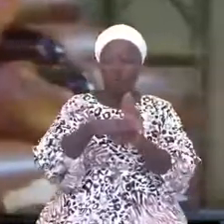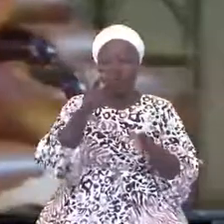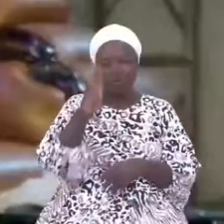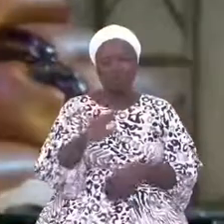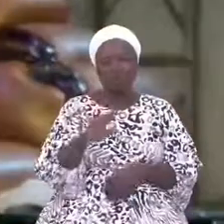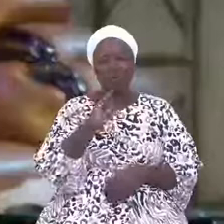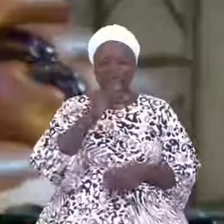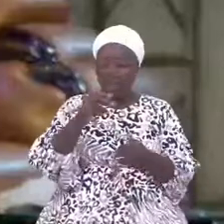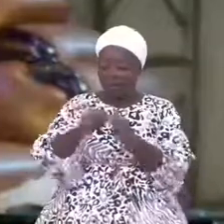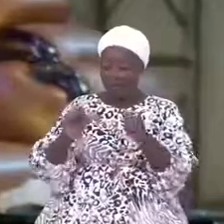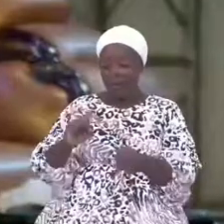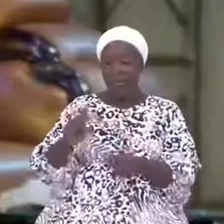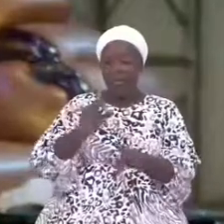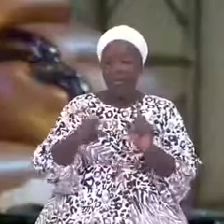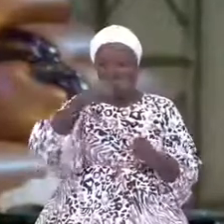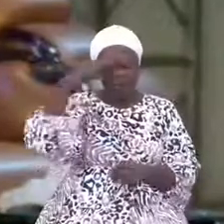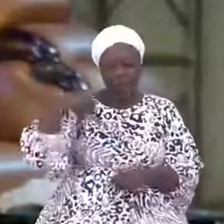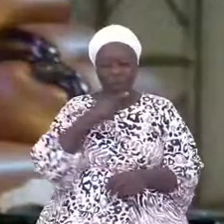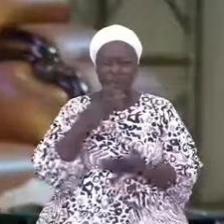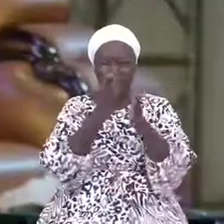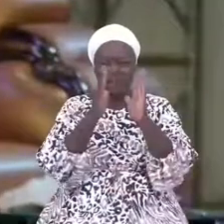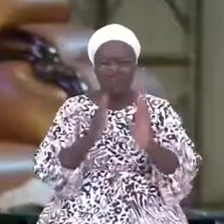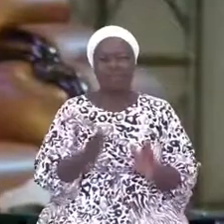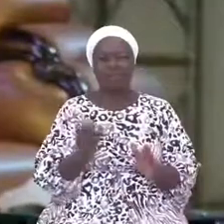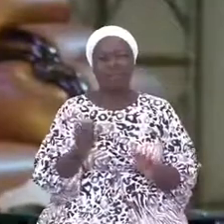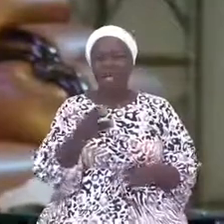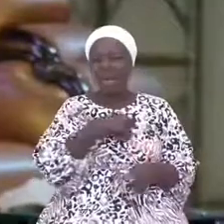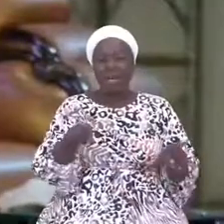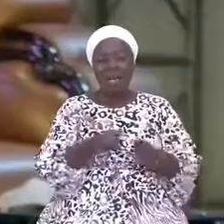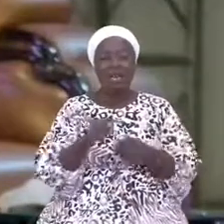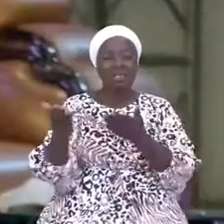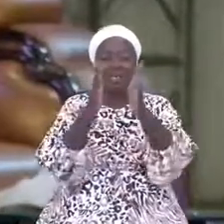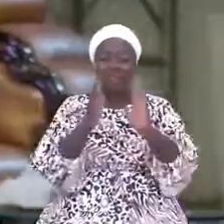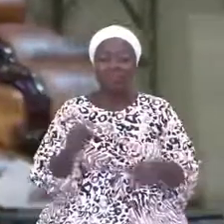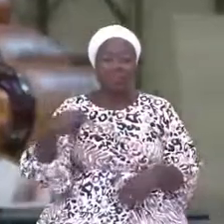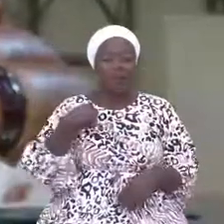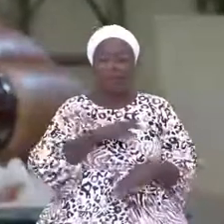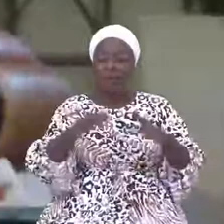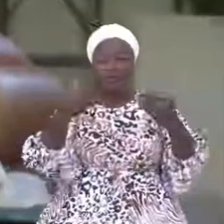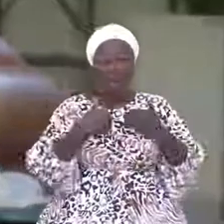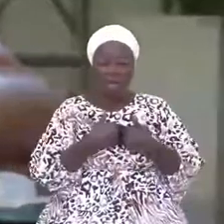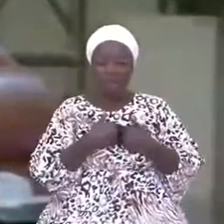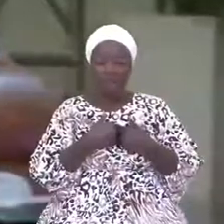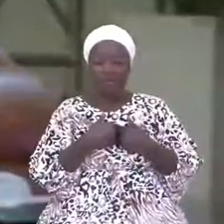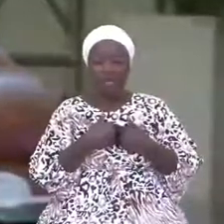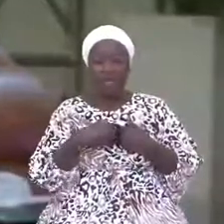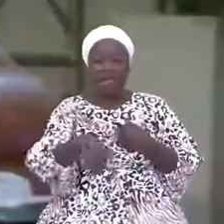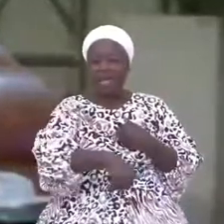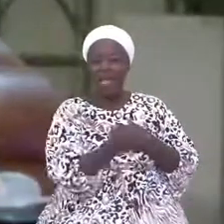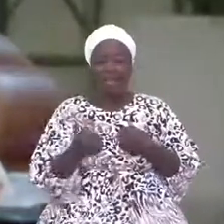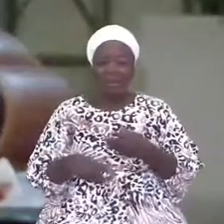La bonté de Dieu était là, mais nous étions esclaves. Et en tant